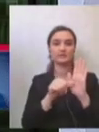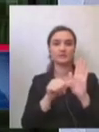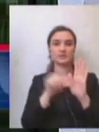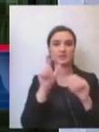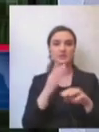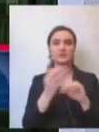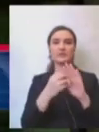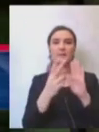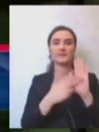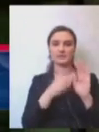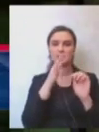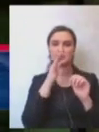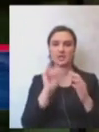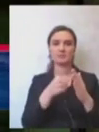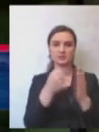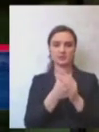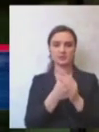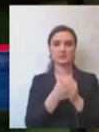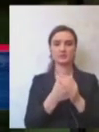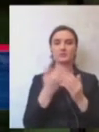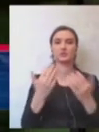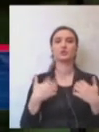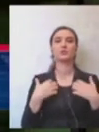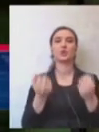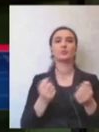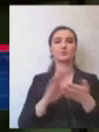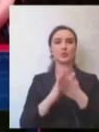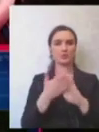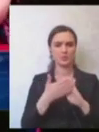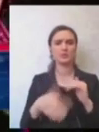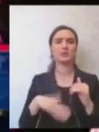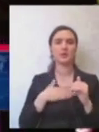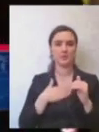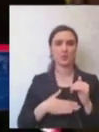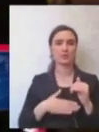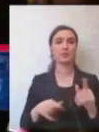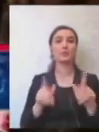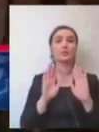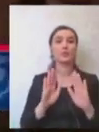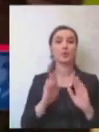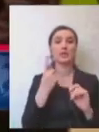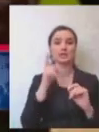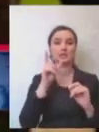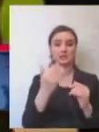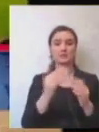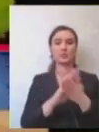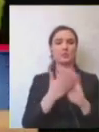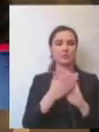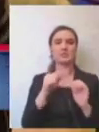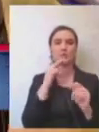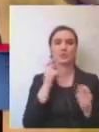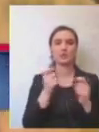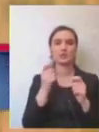და ყველა მათი პაციენტის ჯანმრთელობის მდგომარეობა არის დამაკმაყოფილებელი, მხოლოდ ერთის მდგომარეობა რჩება საყურადღებო.